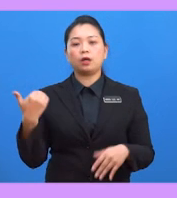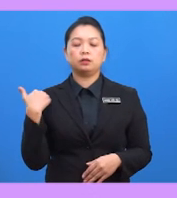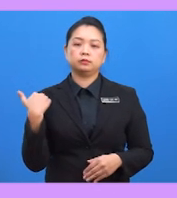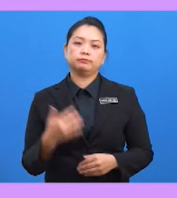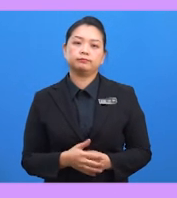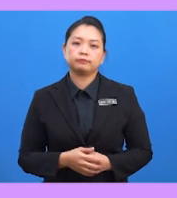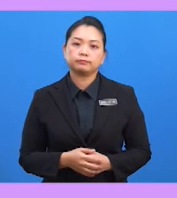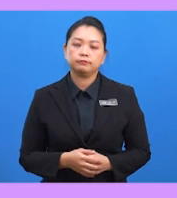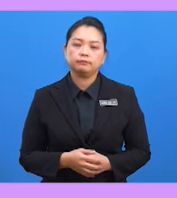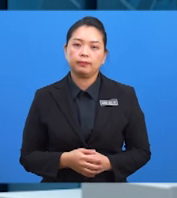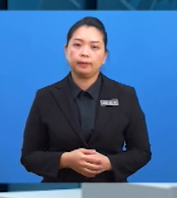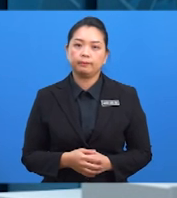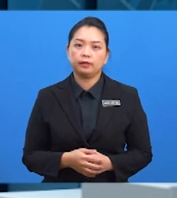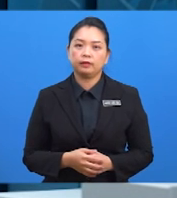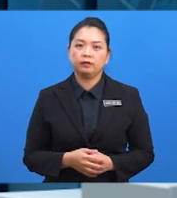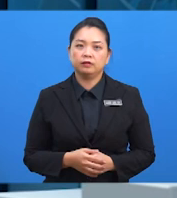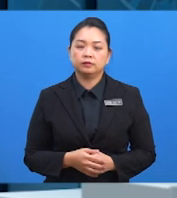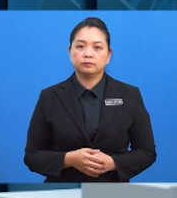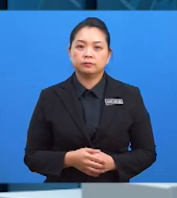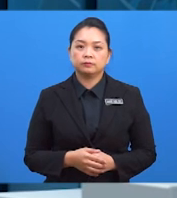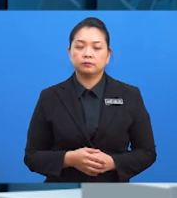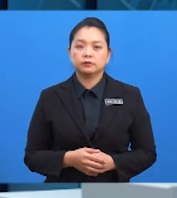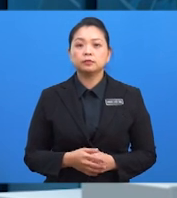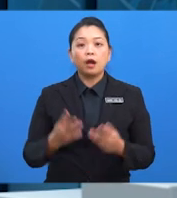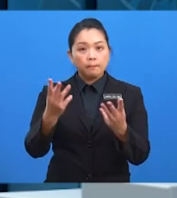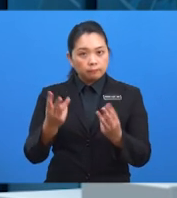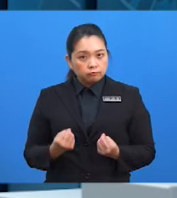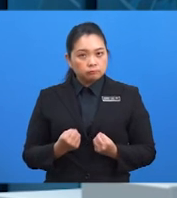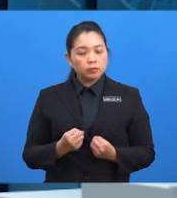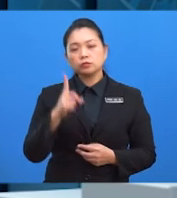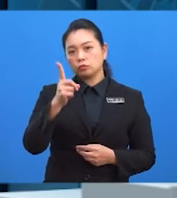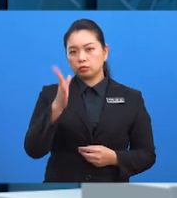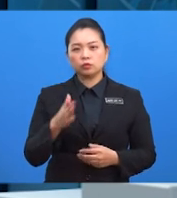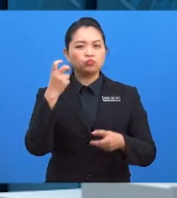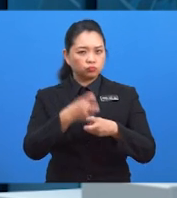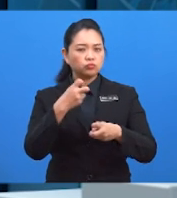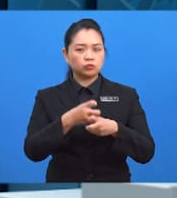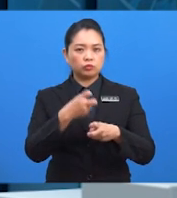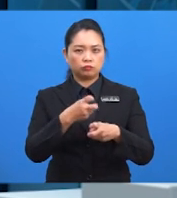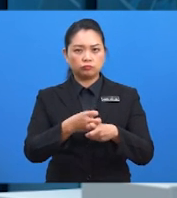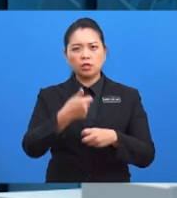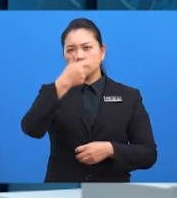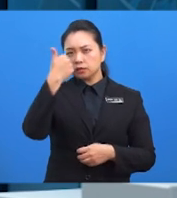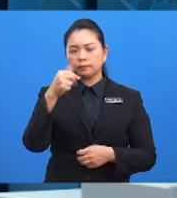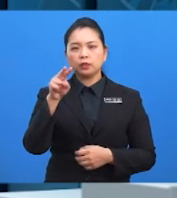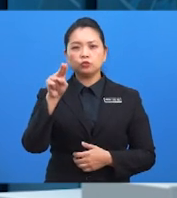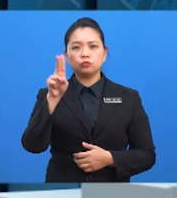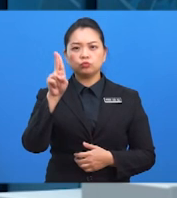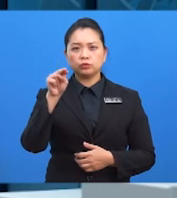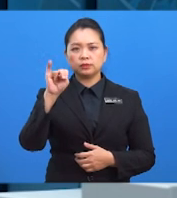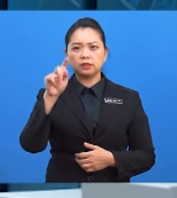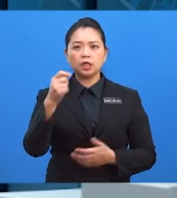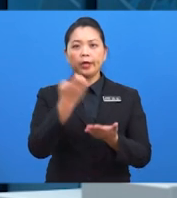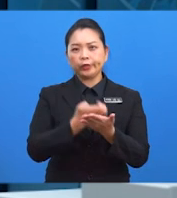atau perkhidmatan tersebut. Kehendak individu sukar dipenuhi kerana unit ekonomi